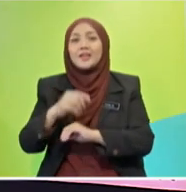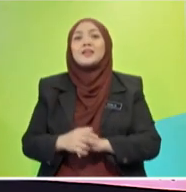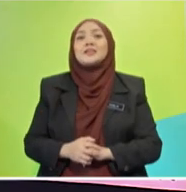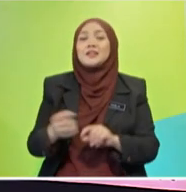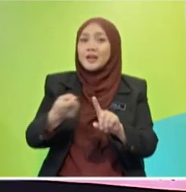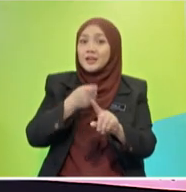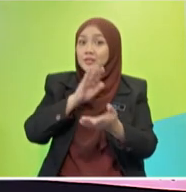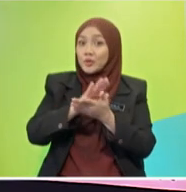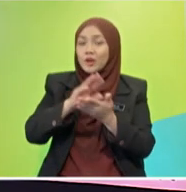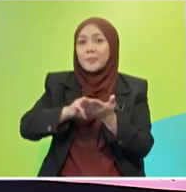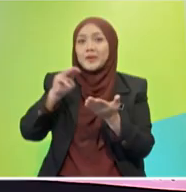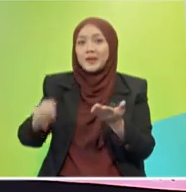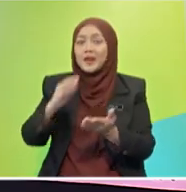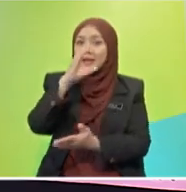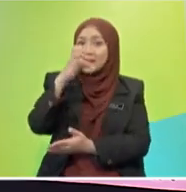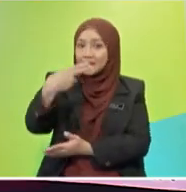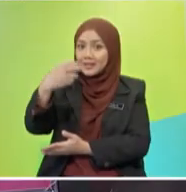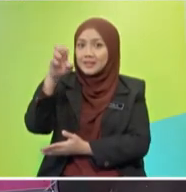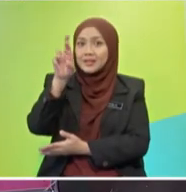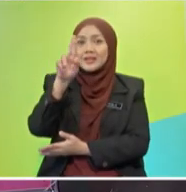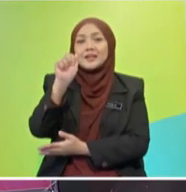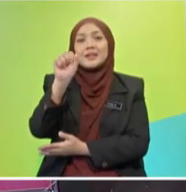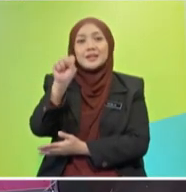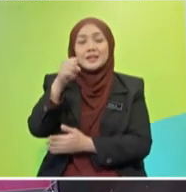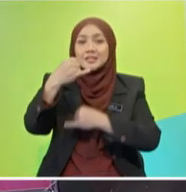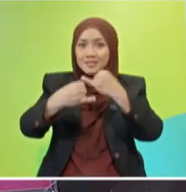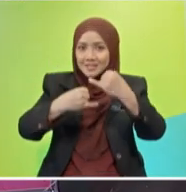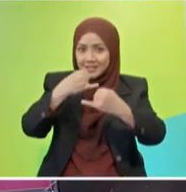kebangsaan apa kabar